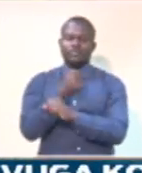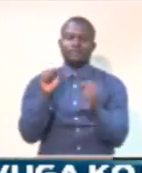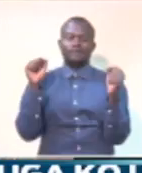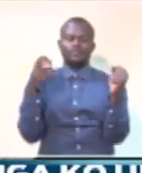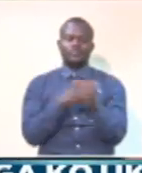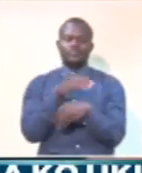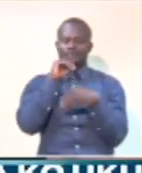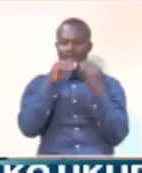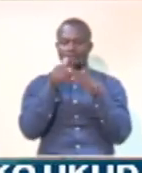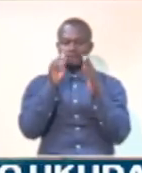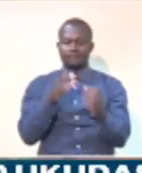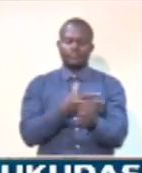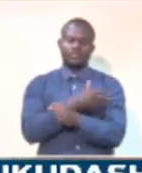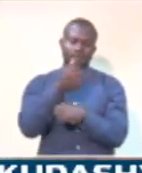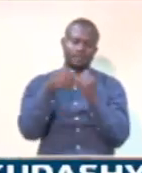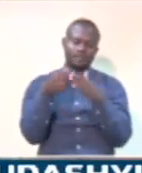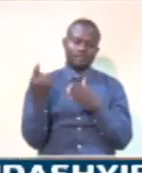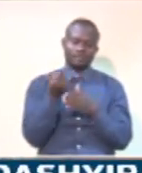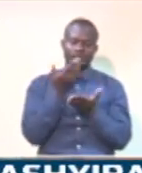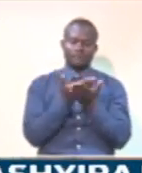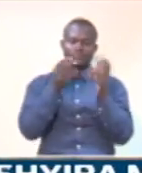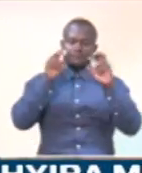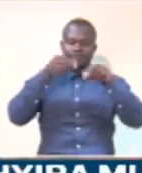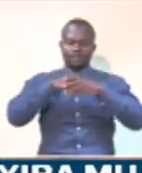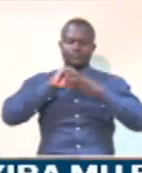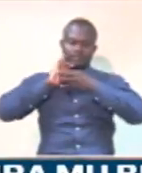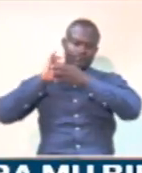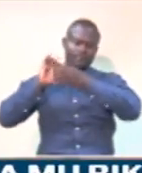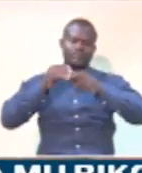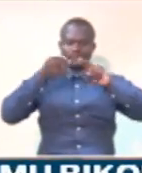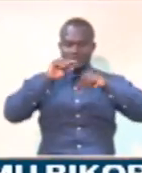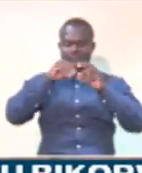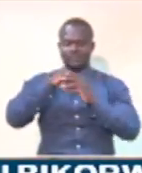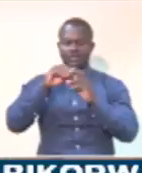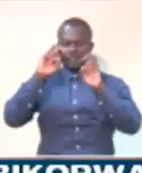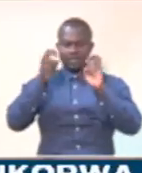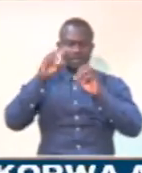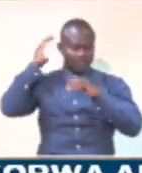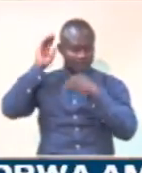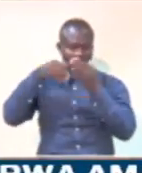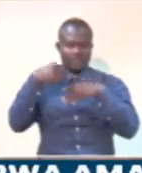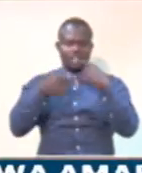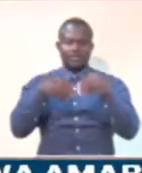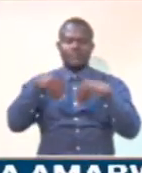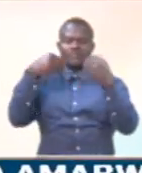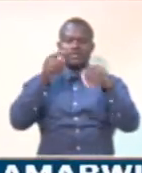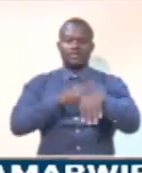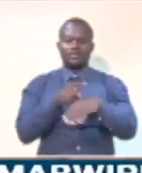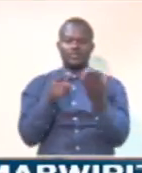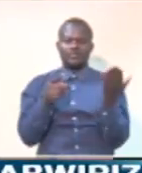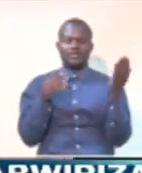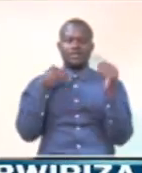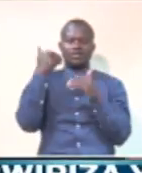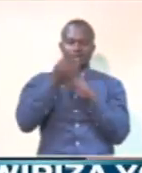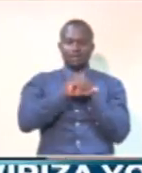nta muntu wakwishoboza wenyine bisaba ko rero habamo bwa bufatanye hakabamo ko yamakuru tuyakomeza kuyatangira ku gihe